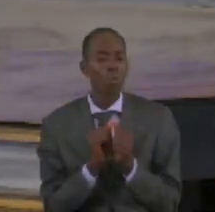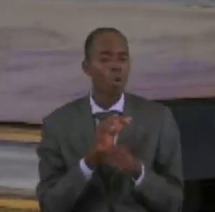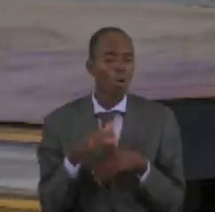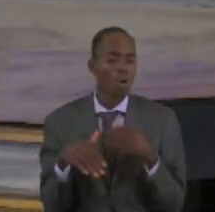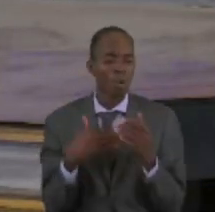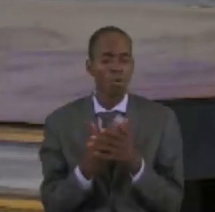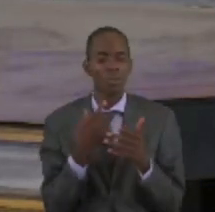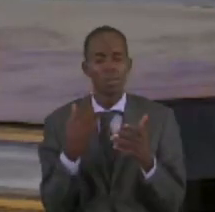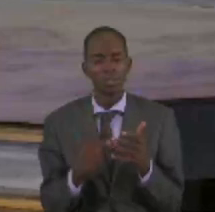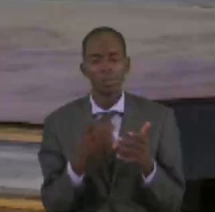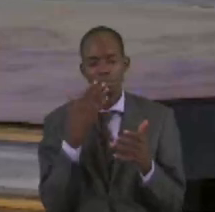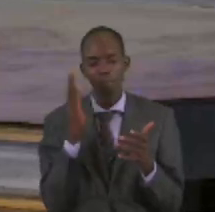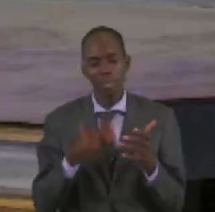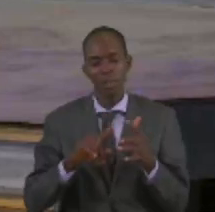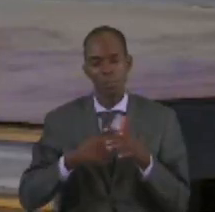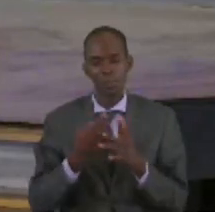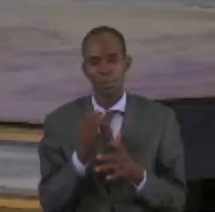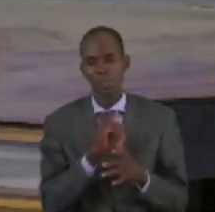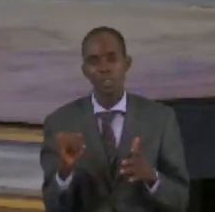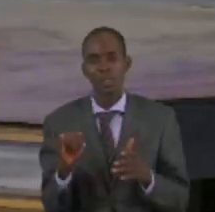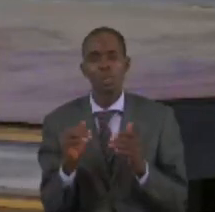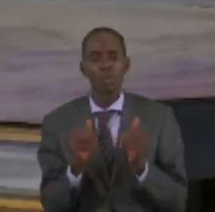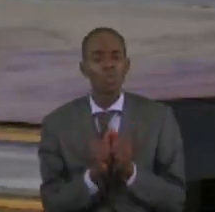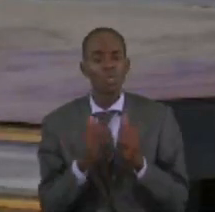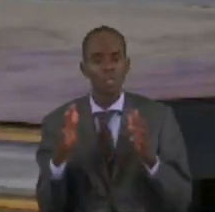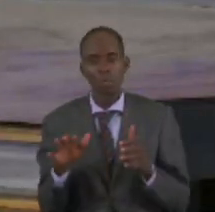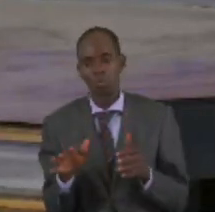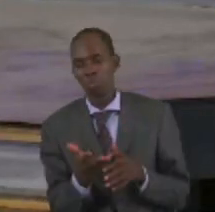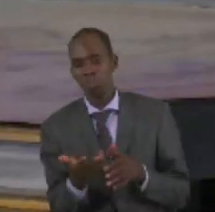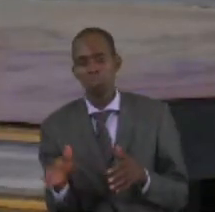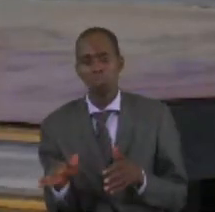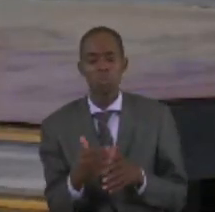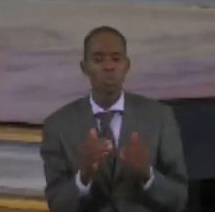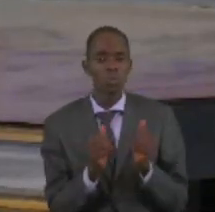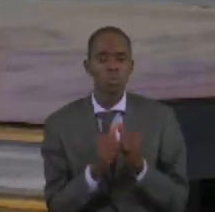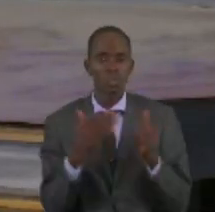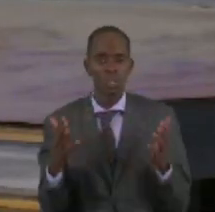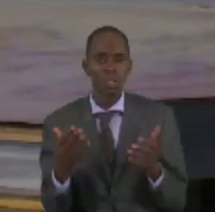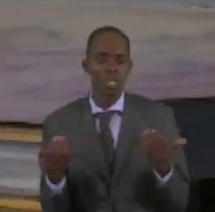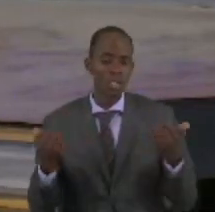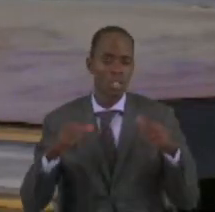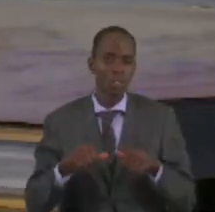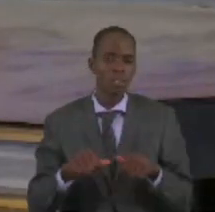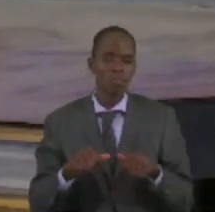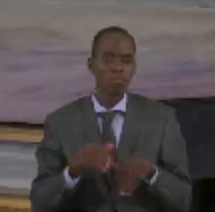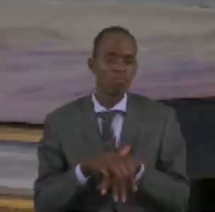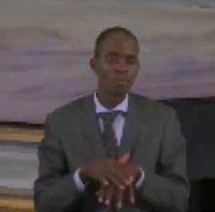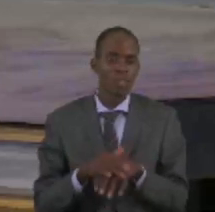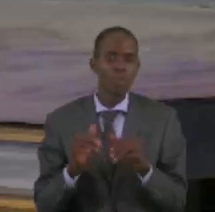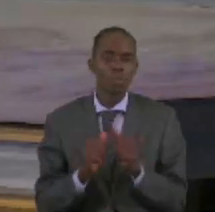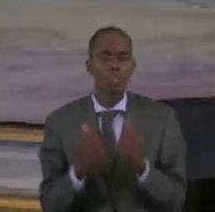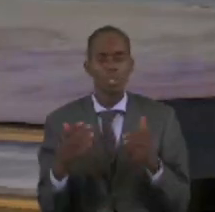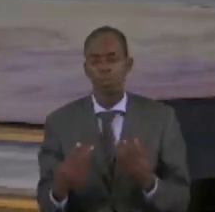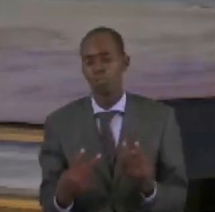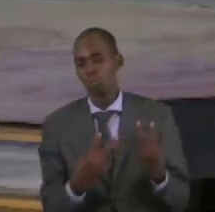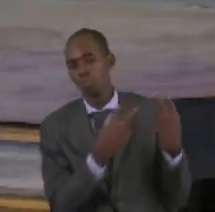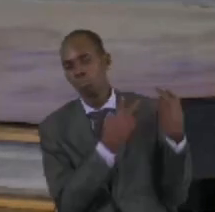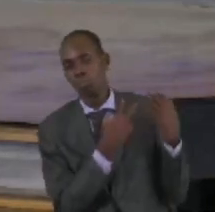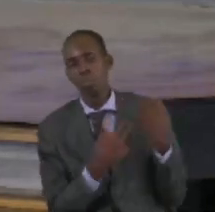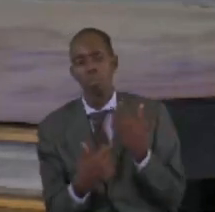de tout son cœur, que de toute son âme, que sans vaciller, sans compromettre,